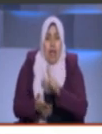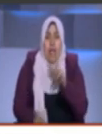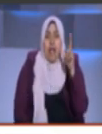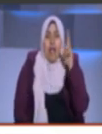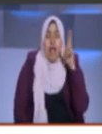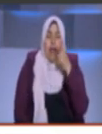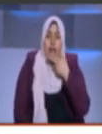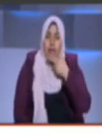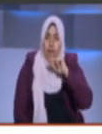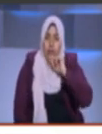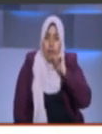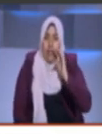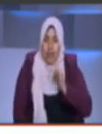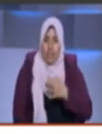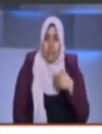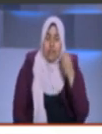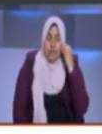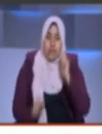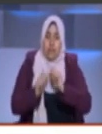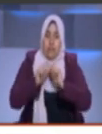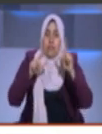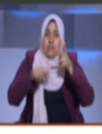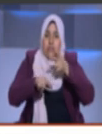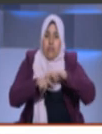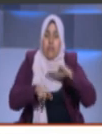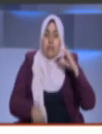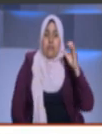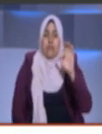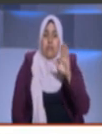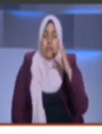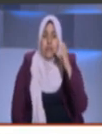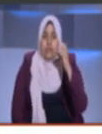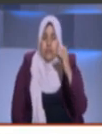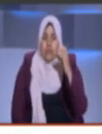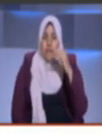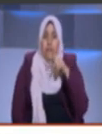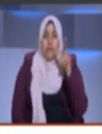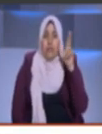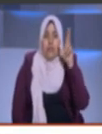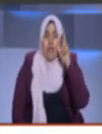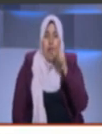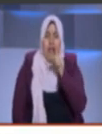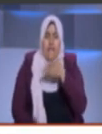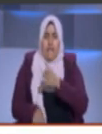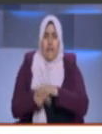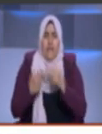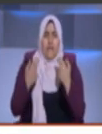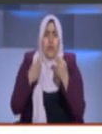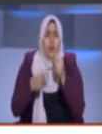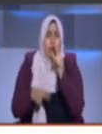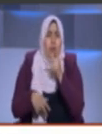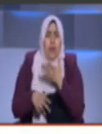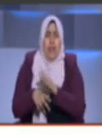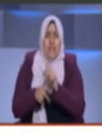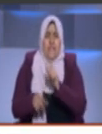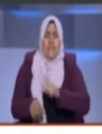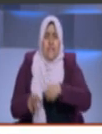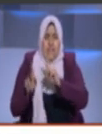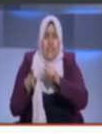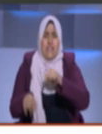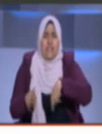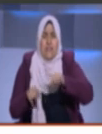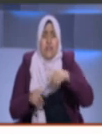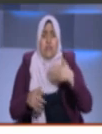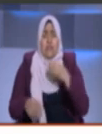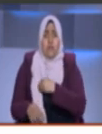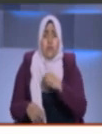حقيقيه لابد ان نظهرها من خلال اكسترا نيوز، وهو عندما تحدث البعض عن ان هناك في المستشفيات الفرنسيه قمون